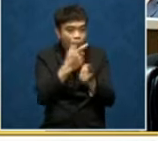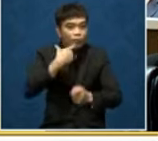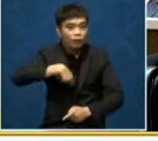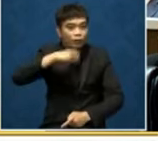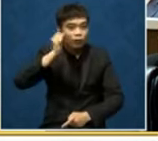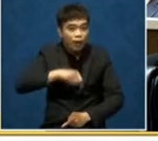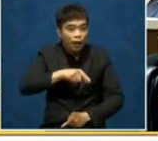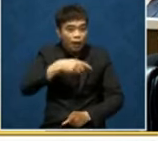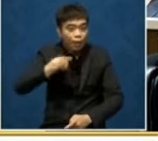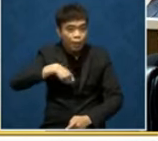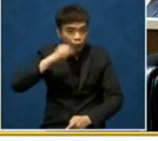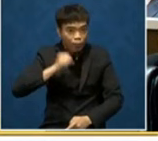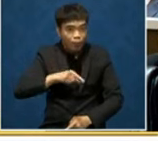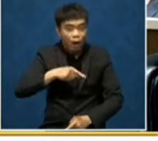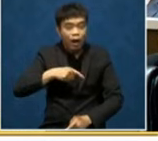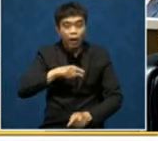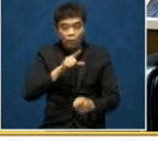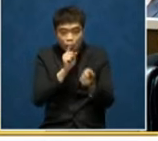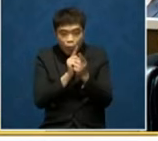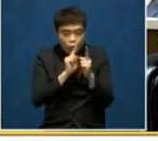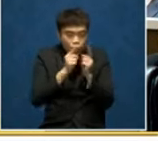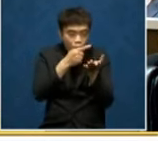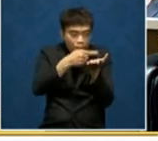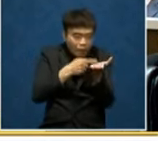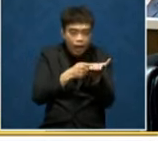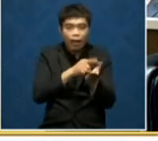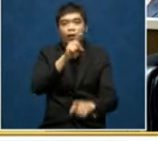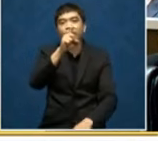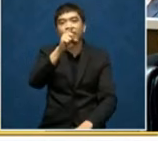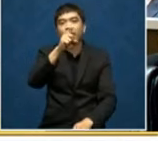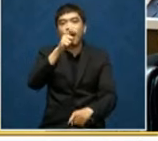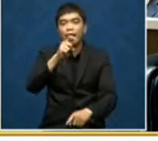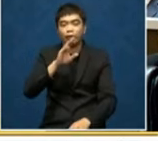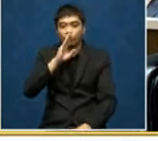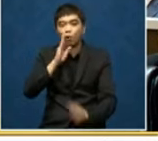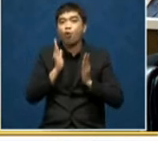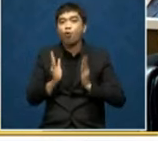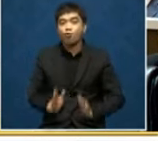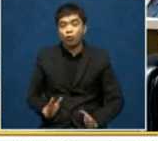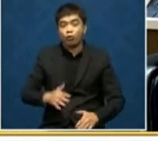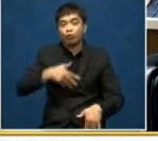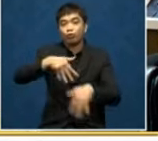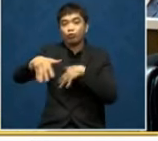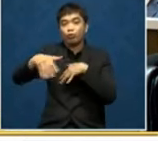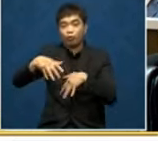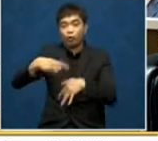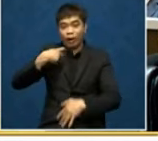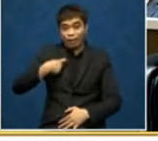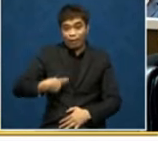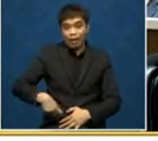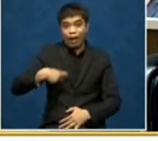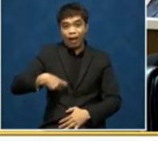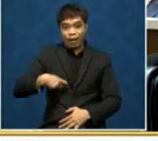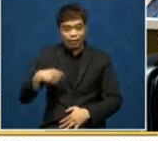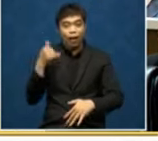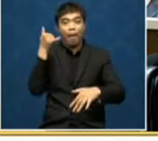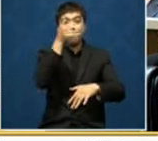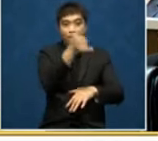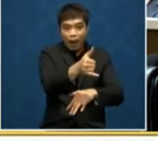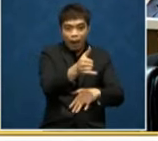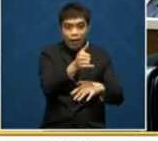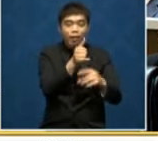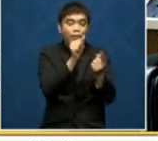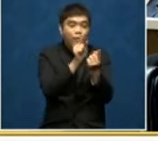ดิฉันเชื่อว่าทั้งประเทศเรานะคะโดนคดีความแล้วก็ไม่มีทนายแล้วก็อาจจะได้ทนายที่อาจจะไม่